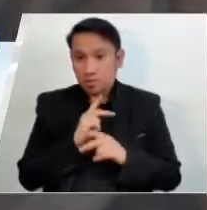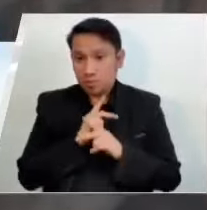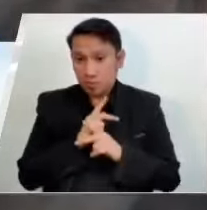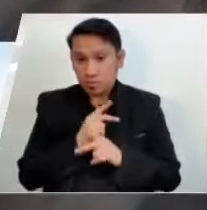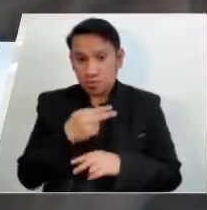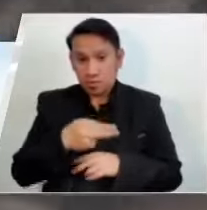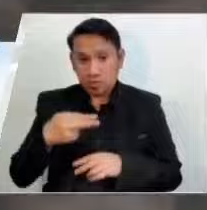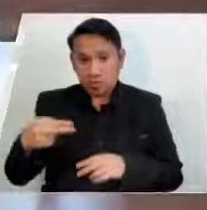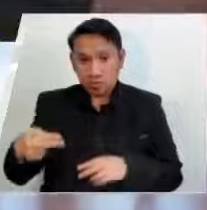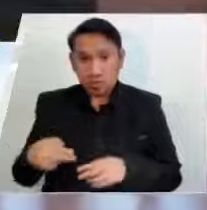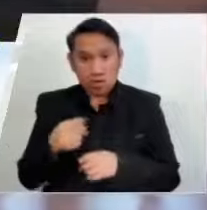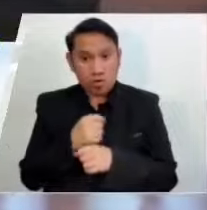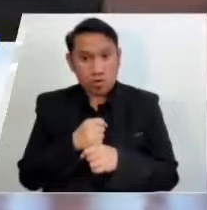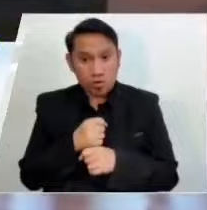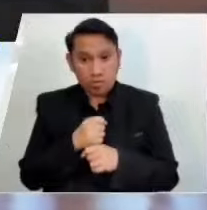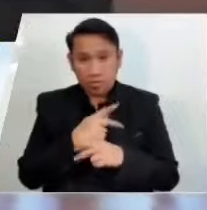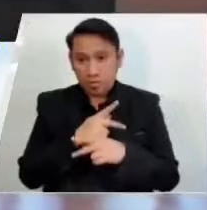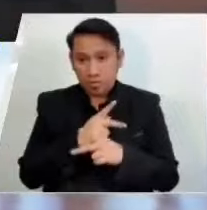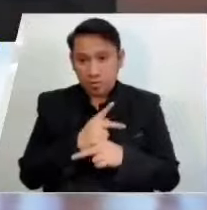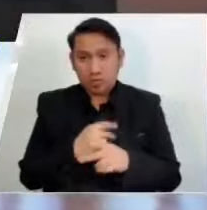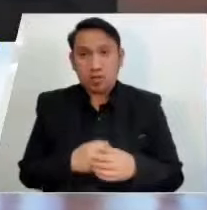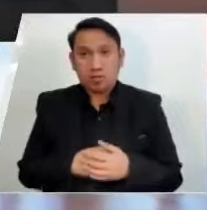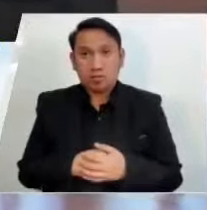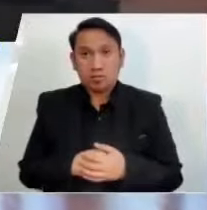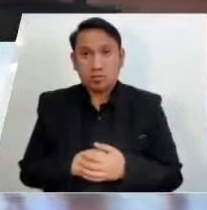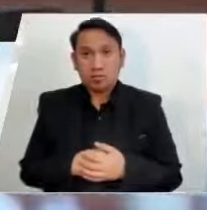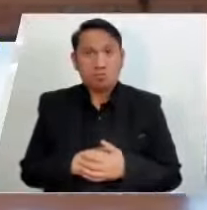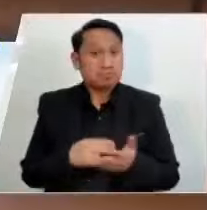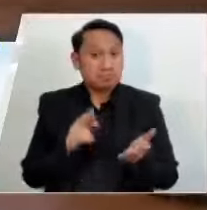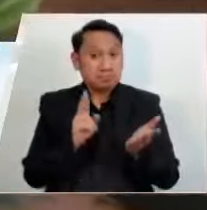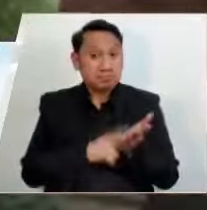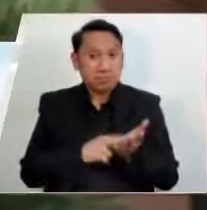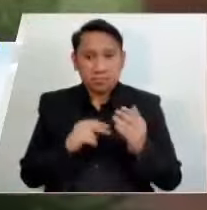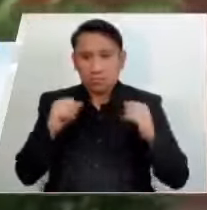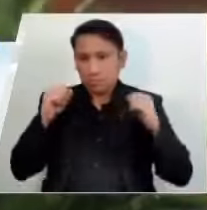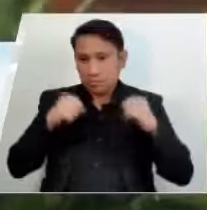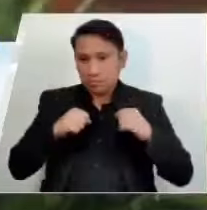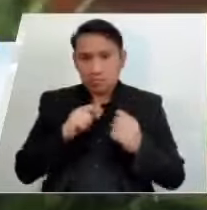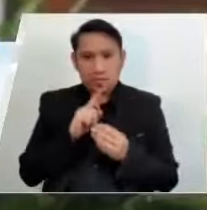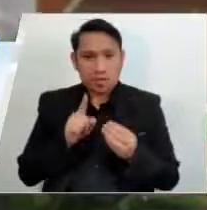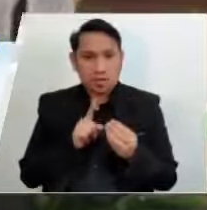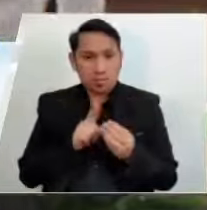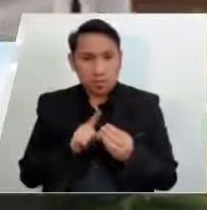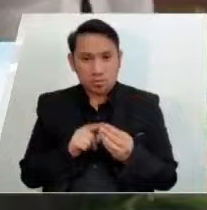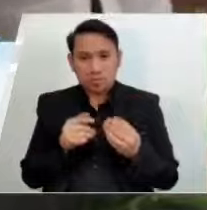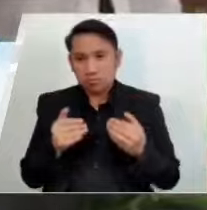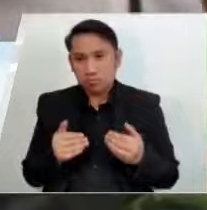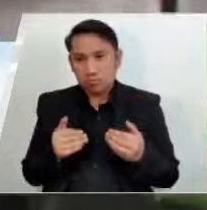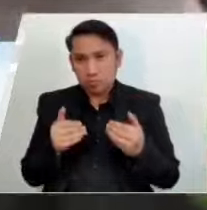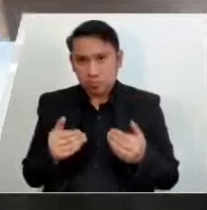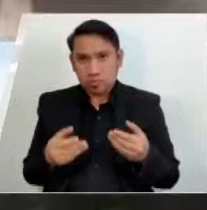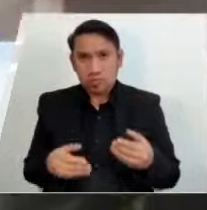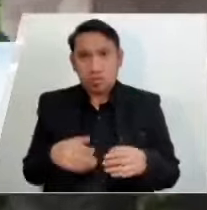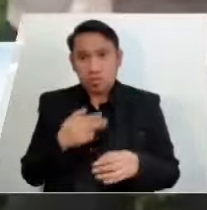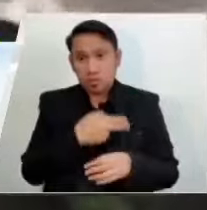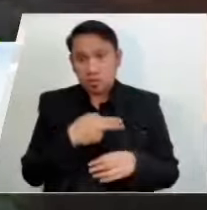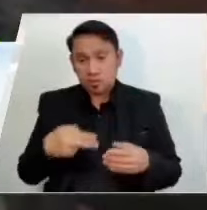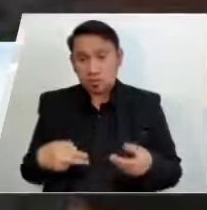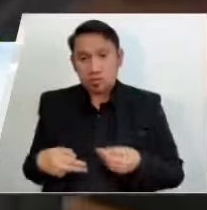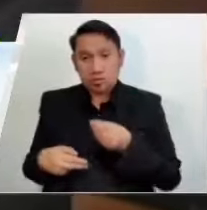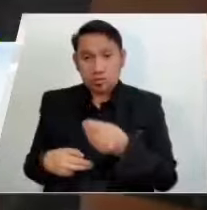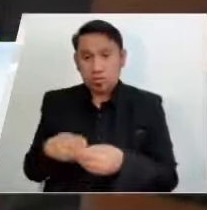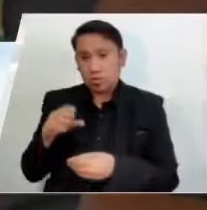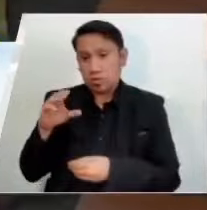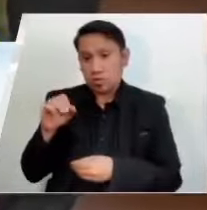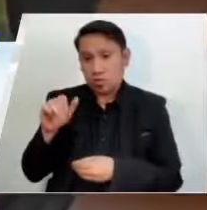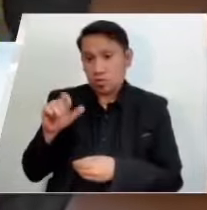coffee products. Nilagdaan din kanina ang kasunduan kaugnay sa tuloy na pagsusupply ng Indonesia ng coal sa